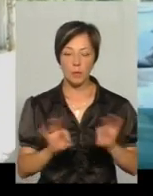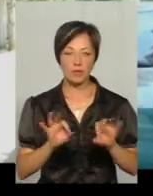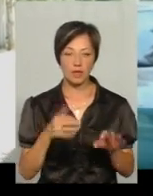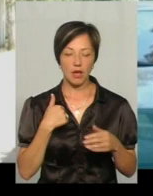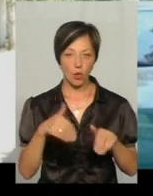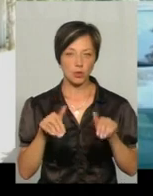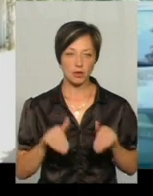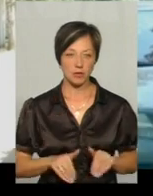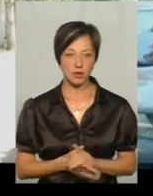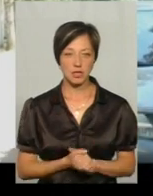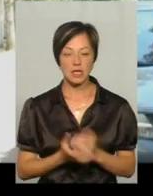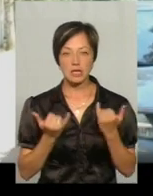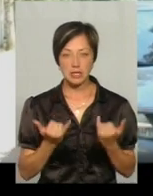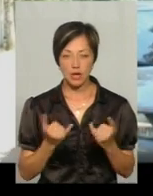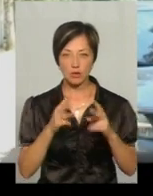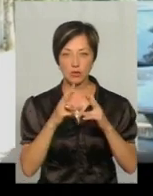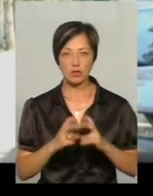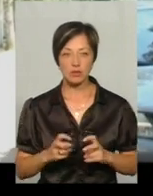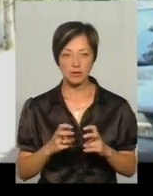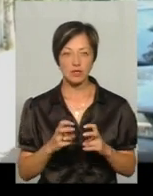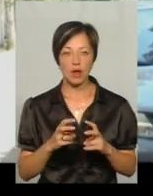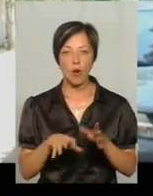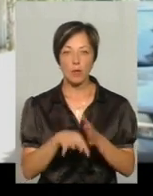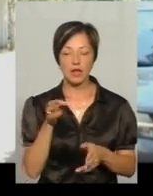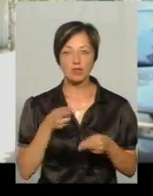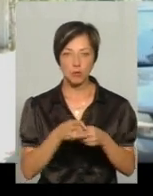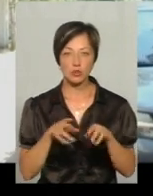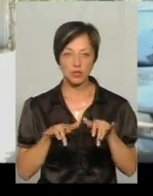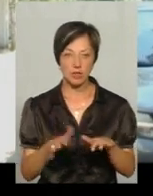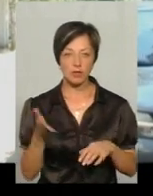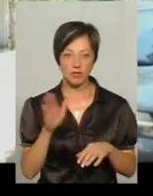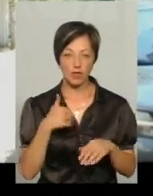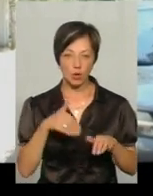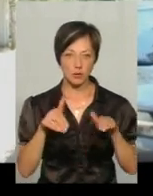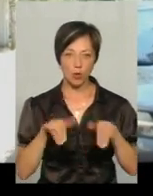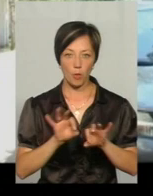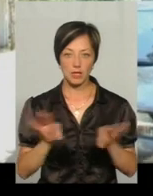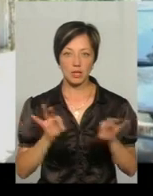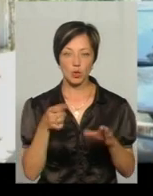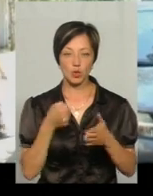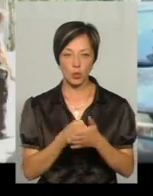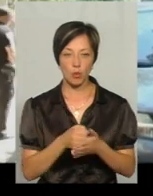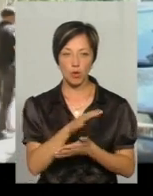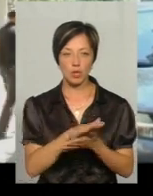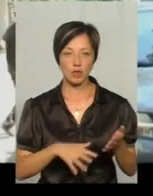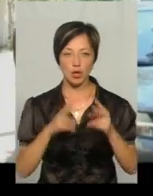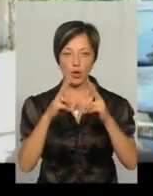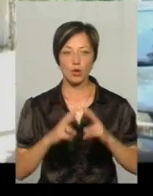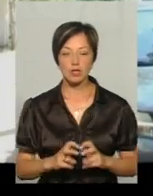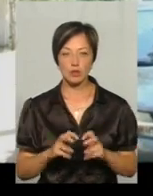я утримуюсь. Зараз розглядався обрання запобіжного заходу. Давайте я утримуюсь від коментарів до подальшого